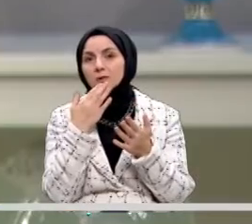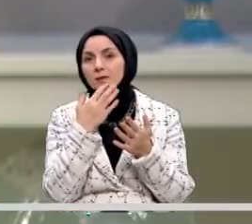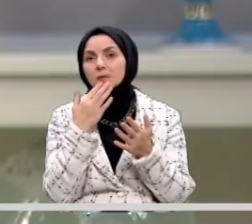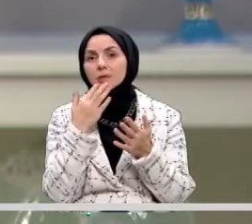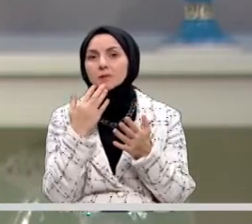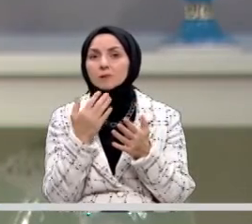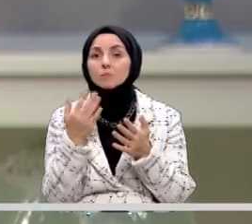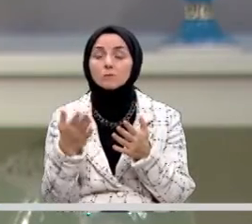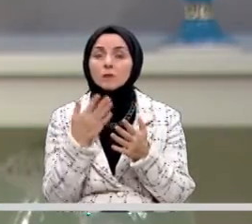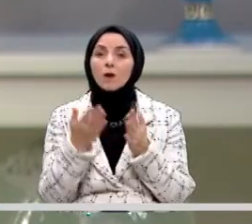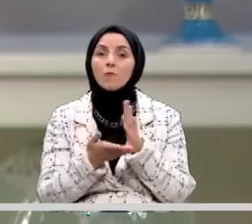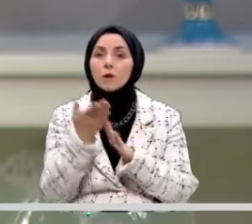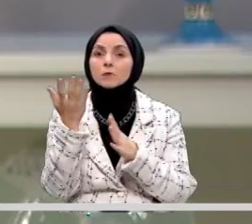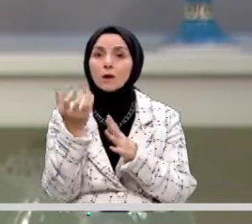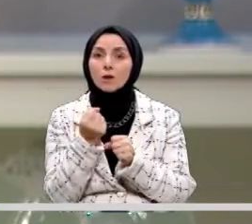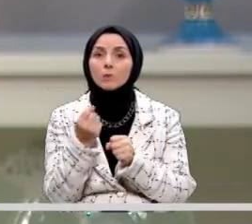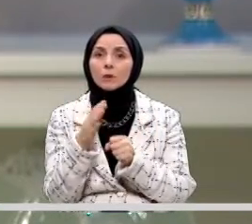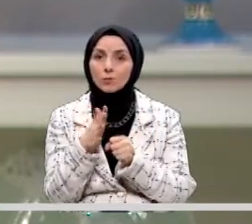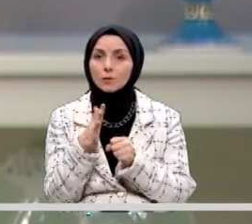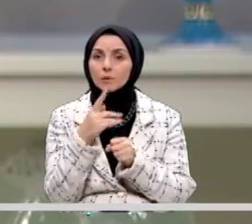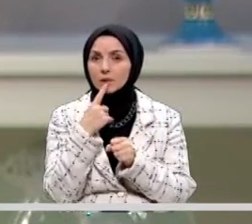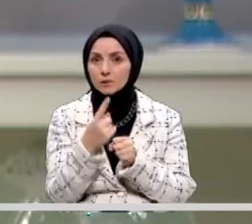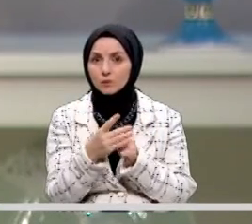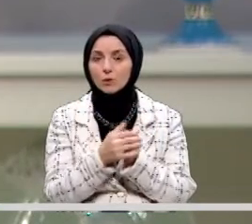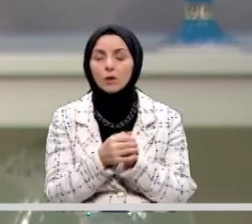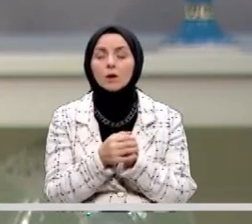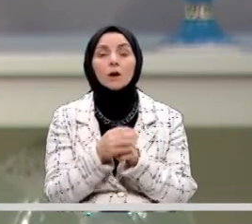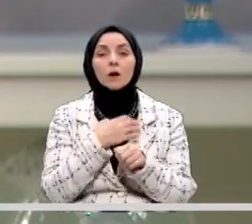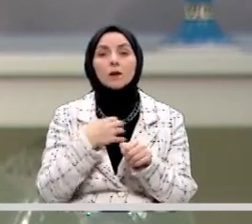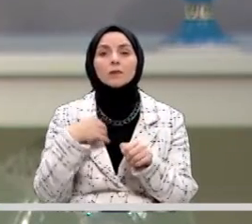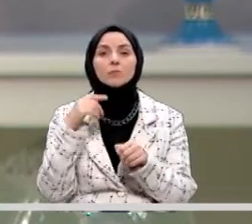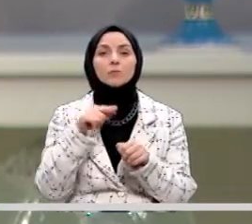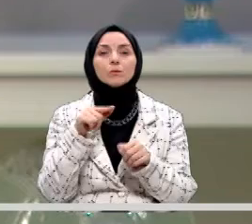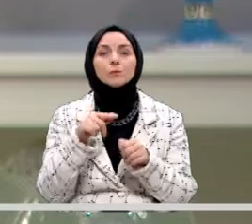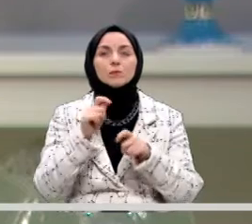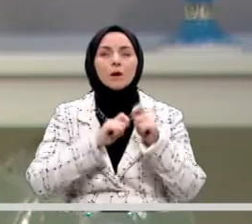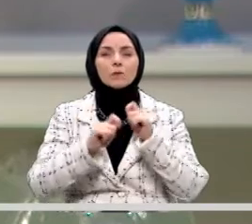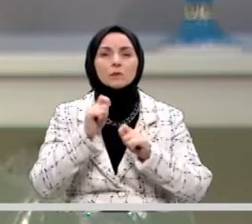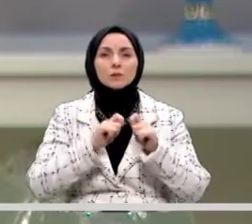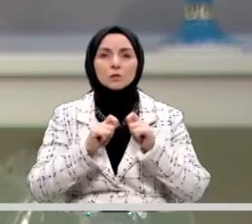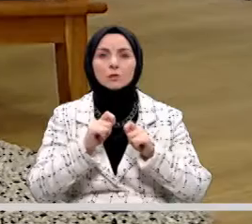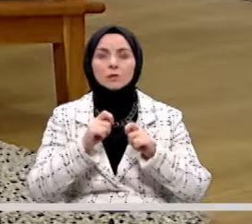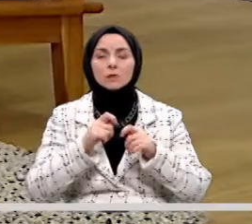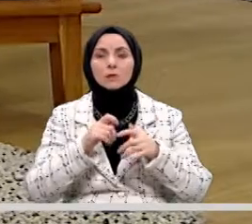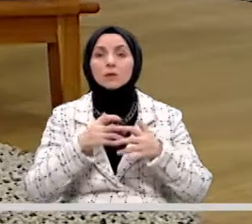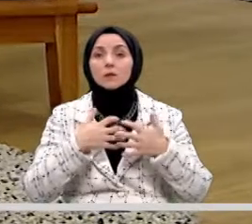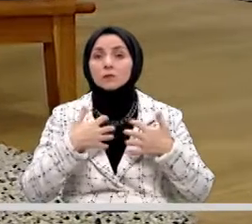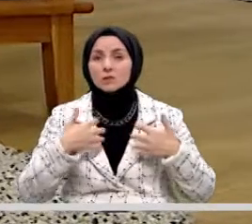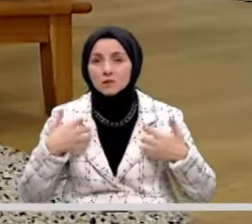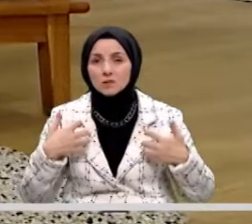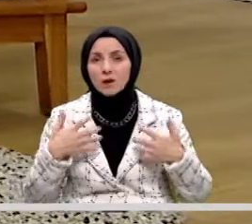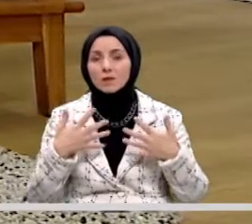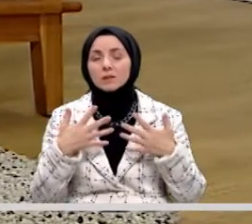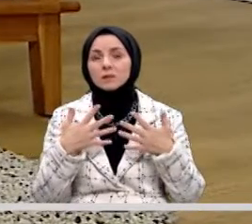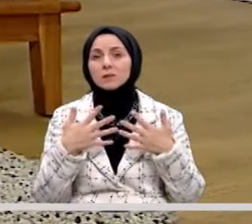ve şöyle düşünüyor diyor ki Eşim işte bu da eşi yani Anne bu davranışın bak cesaret kırıcı oluyor diyormuş Ben size eşimin